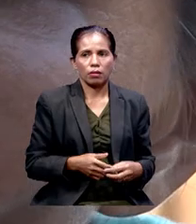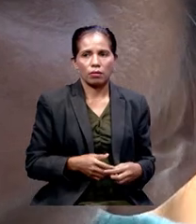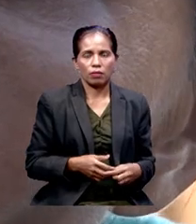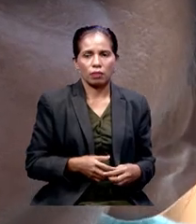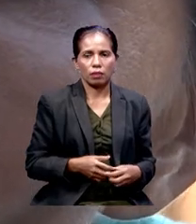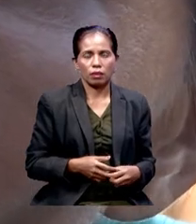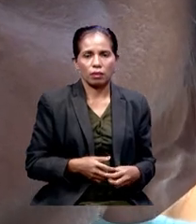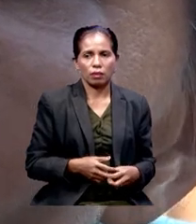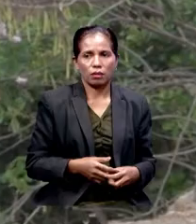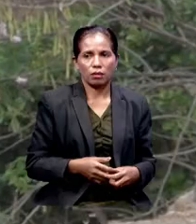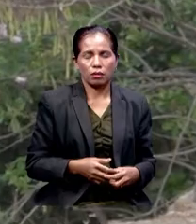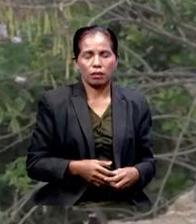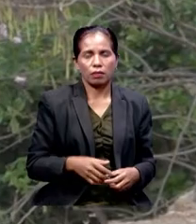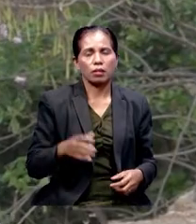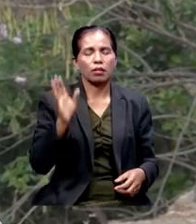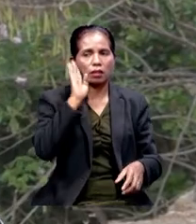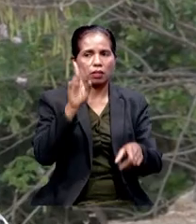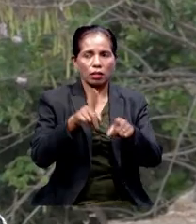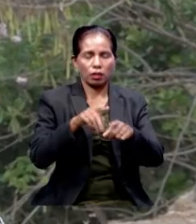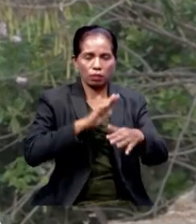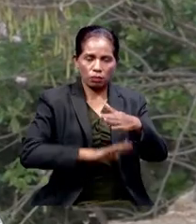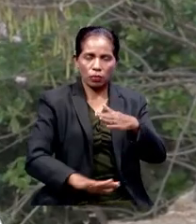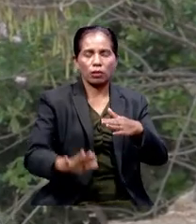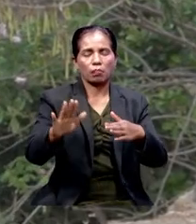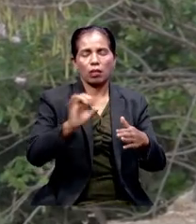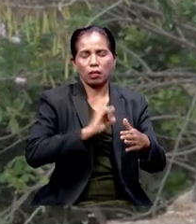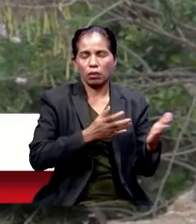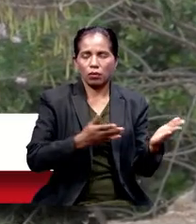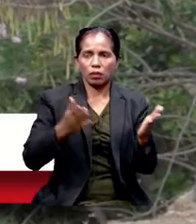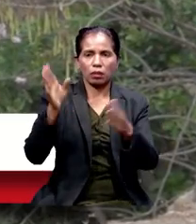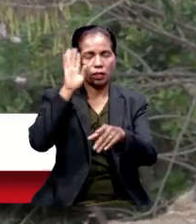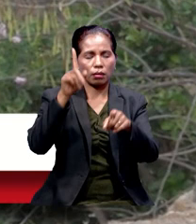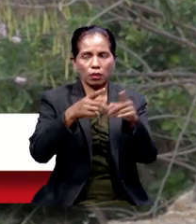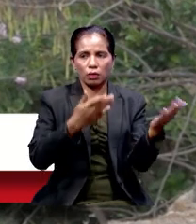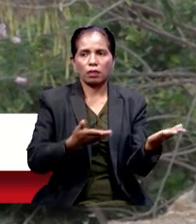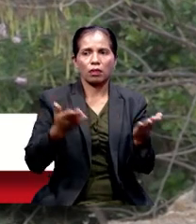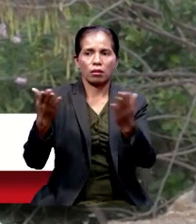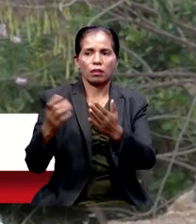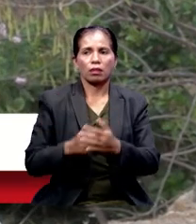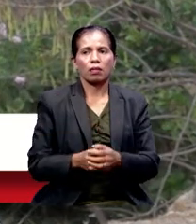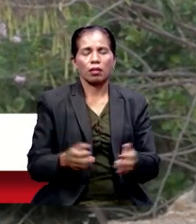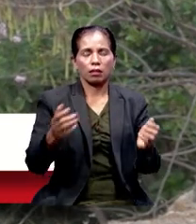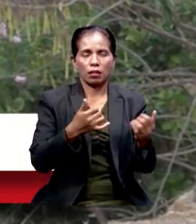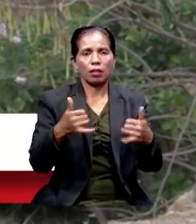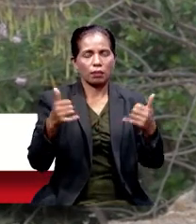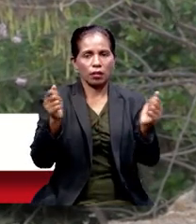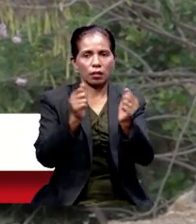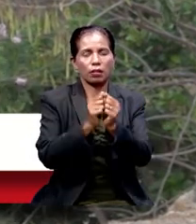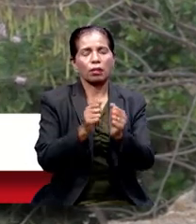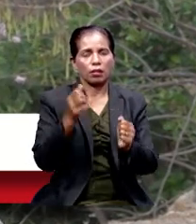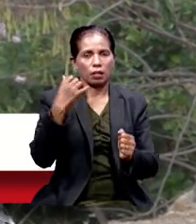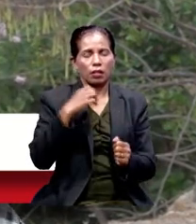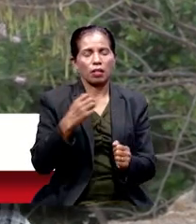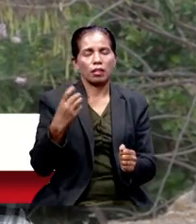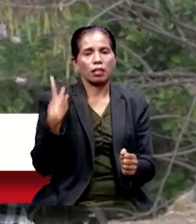Ane tambahnya aling moris mak lori tiba. Asa asa halimar ba baruk balori ni mai halimar rumah.